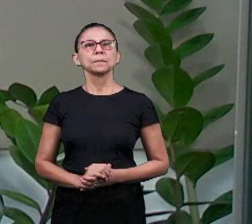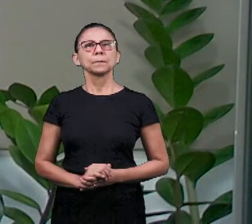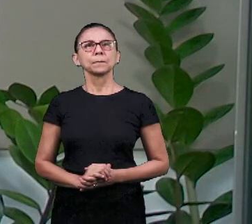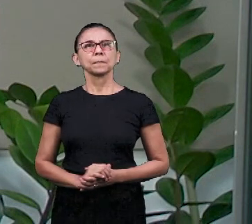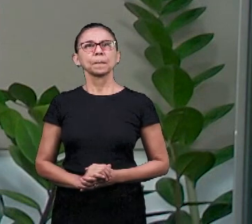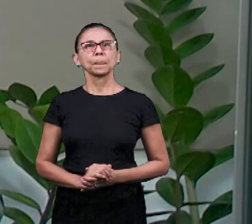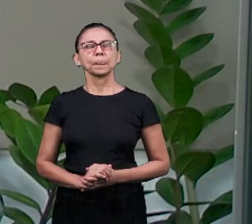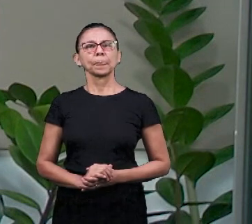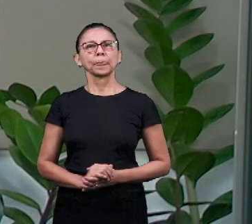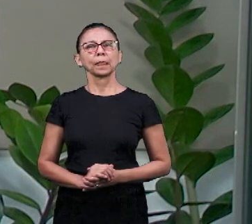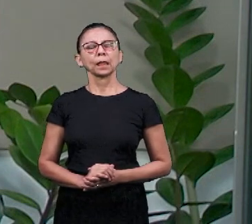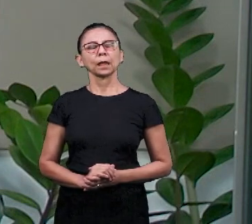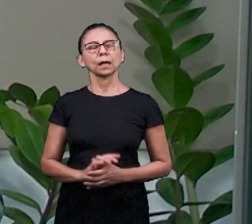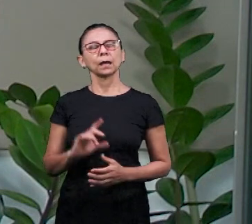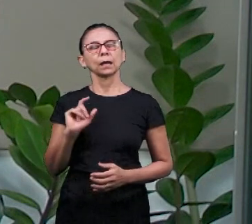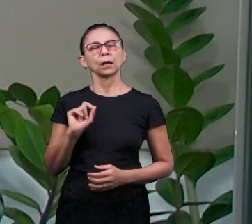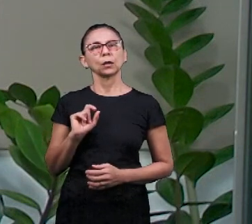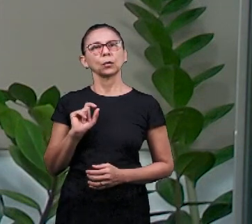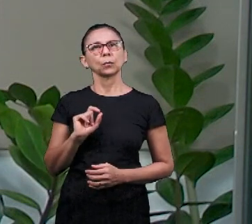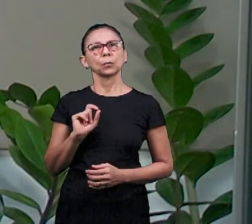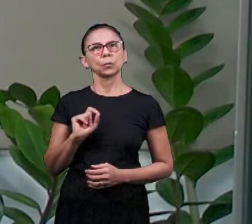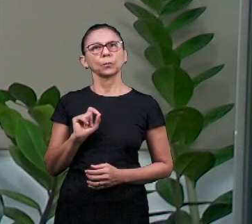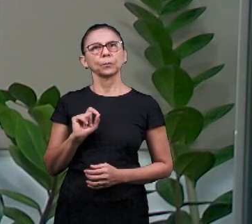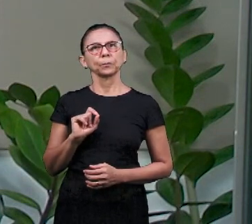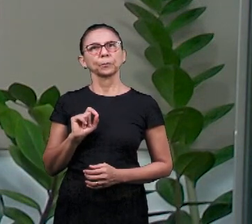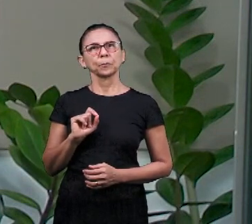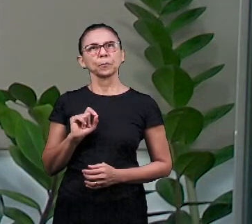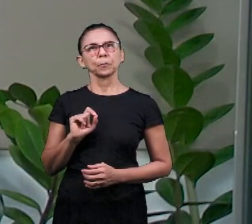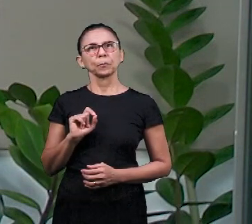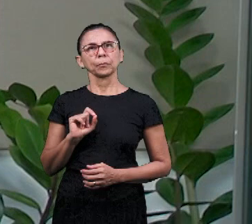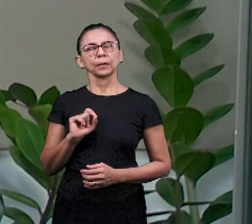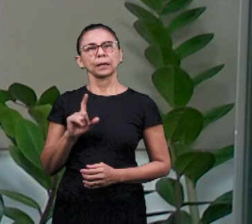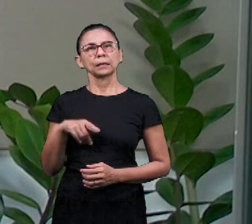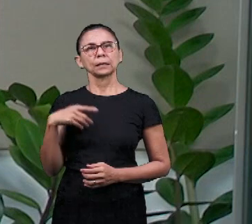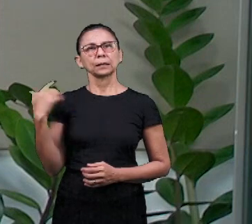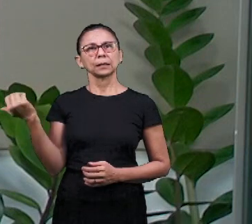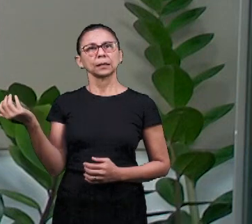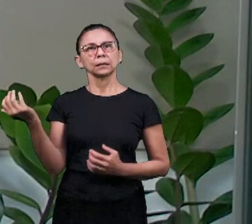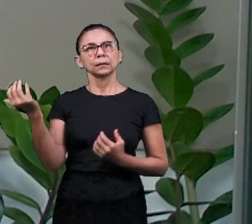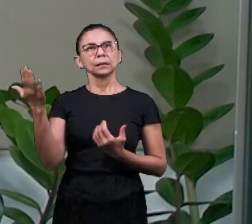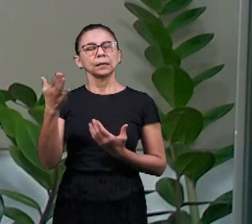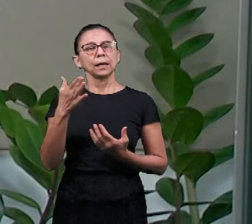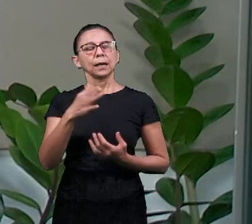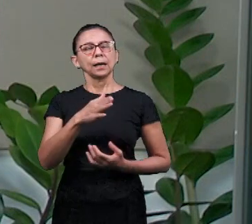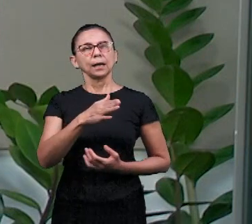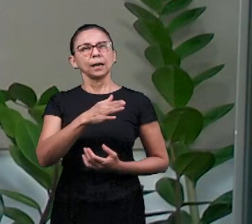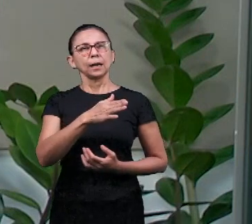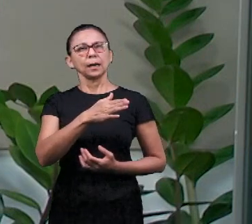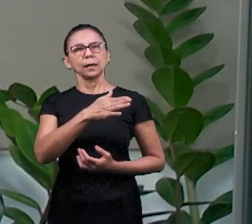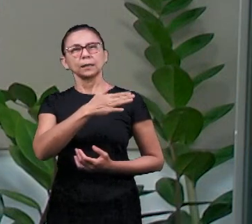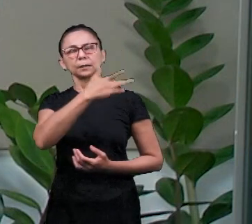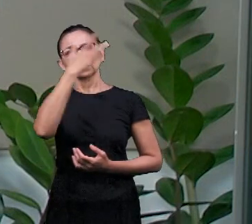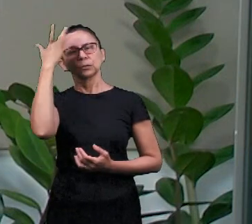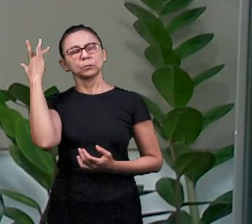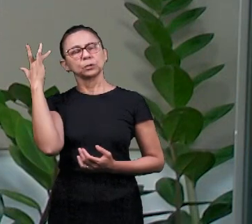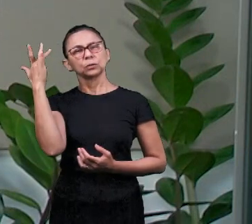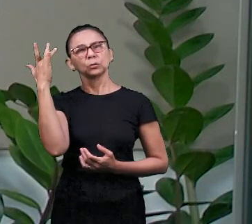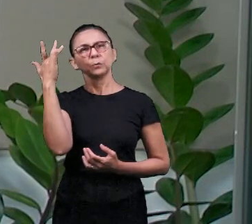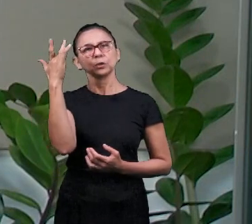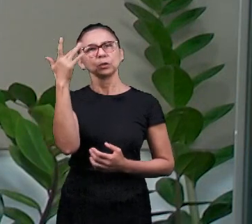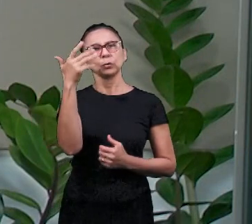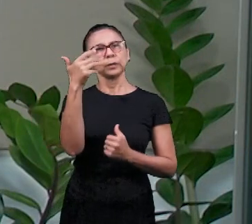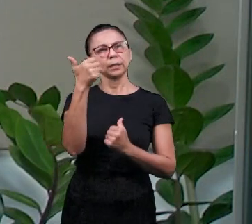Non, il est à la place de Christ. Il veut être à la place de Christ. Donc,